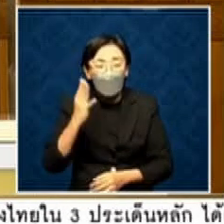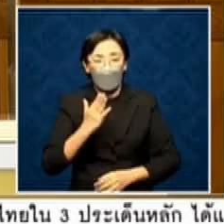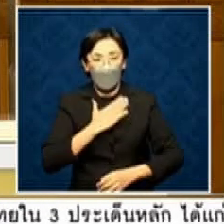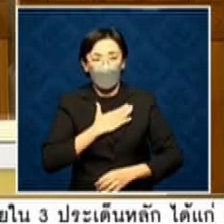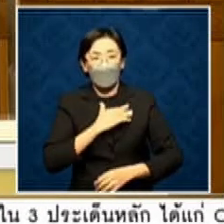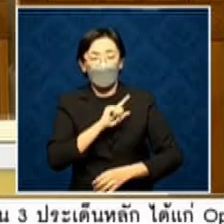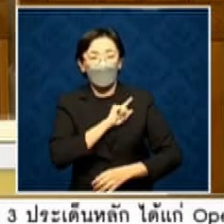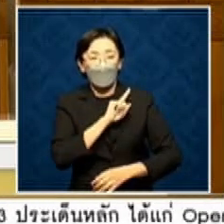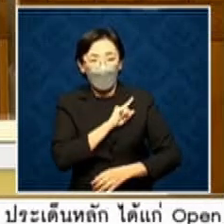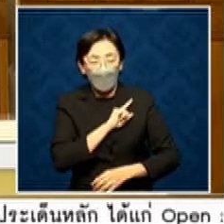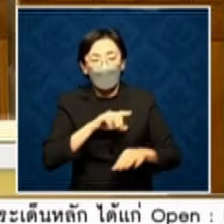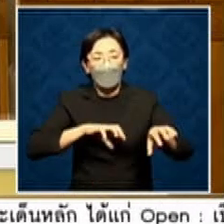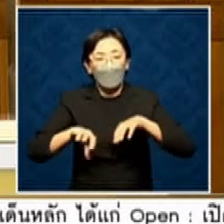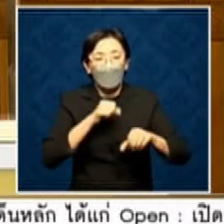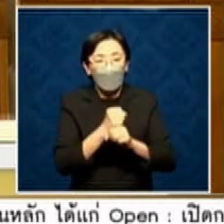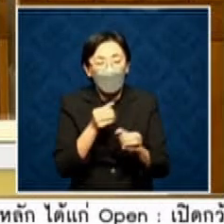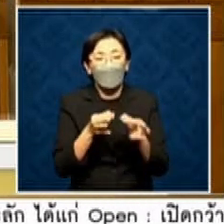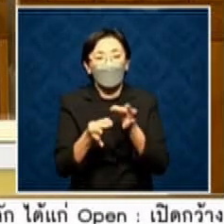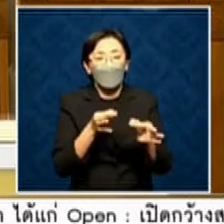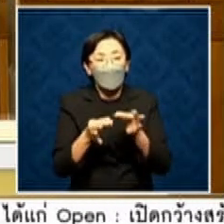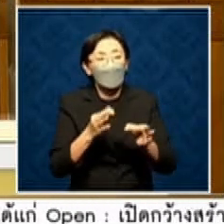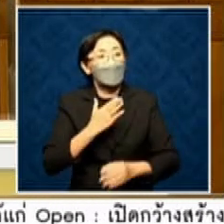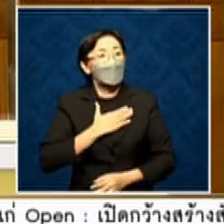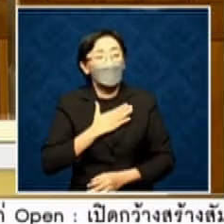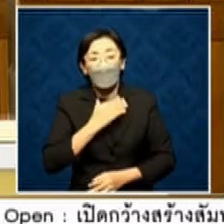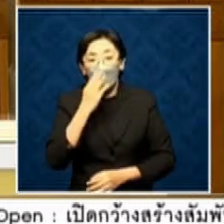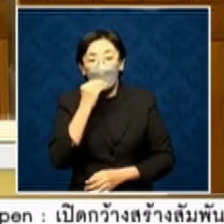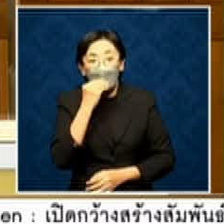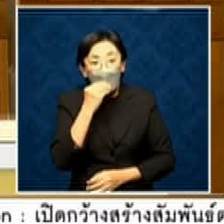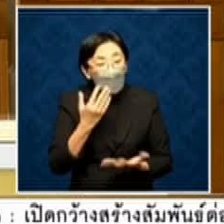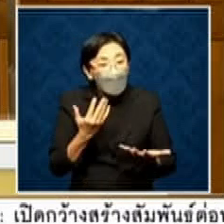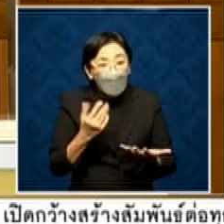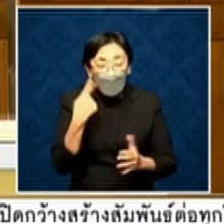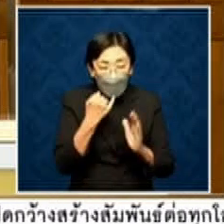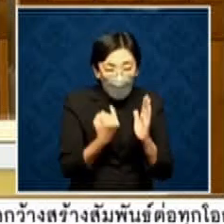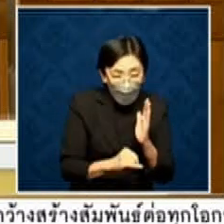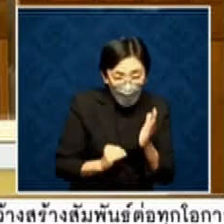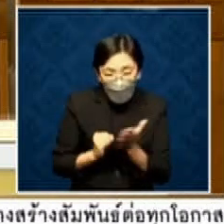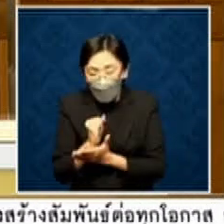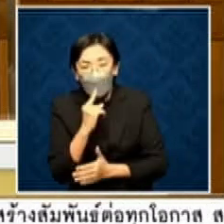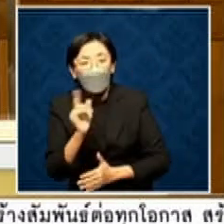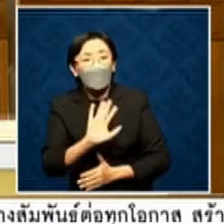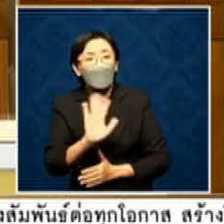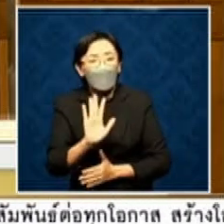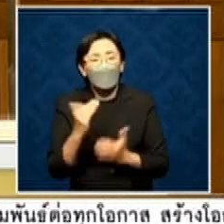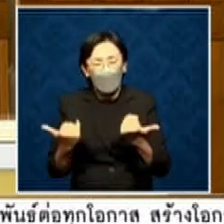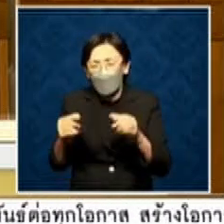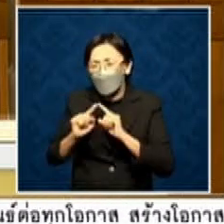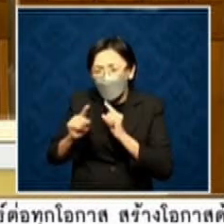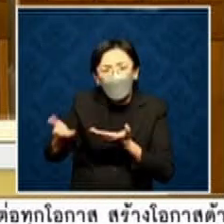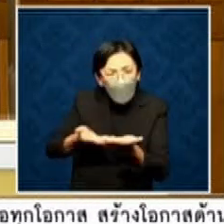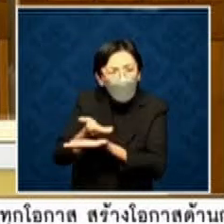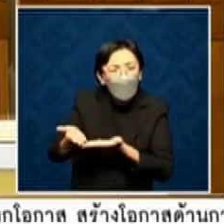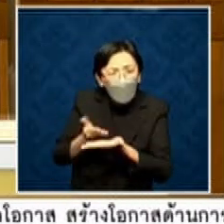ามอยู่เรื่อยนะพระรามแผงสอนแต่ว่าวันนี้ก็ปรากฏว่า มันหนังคนละม้วนเลยนะที่แกโกรธอย่างเงี้ยเพรา